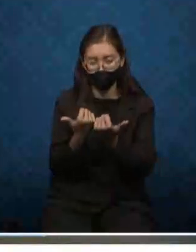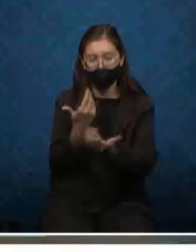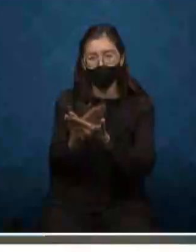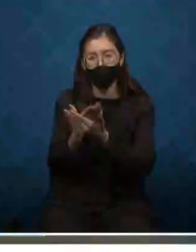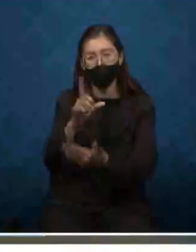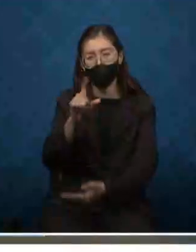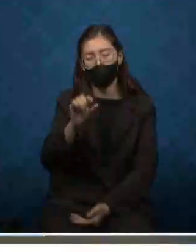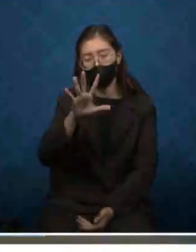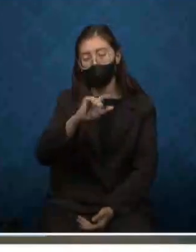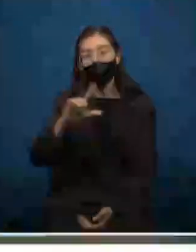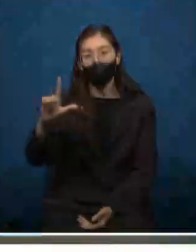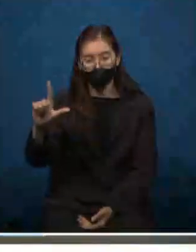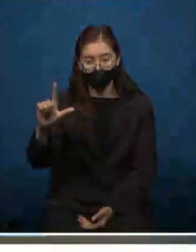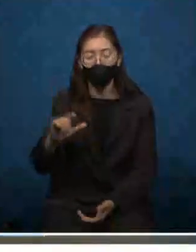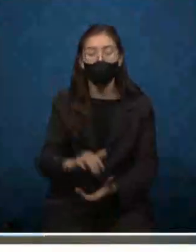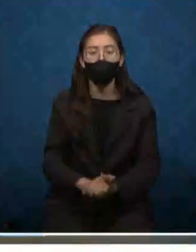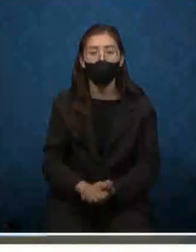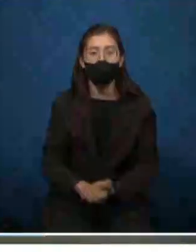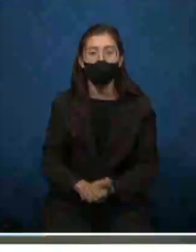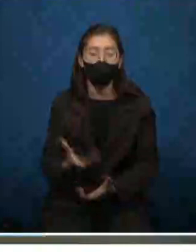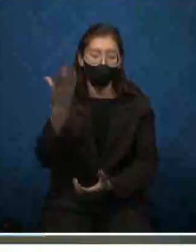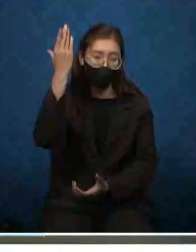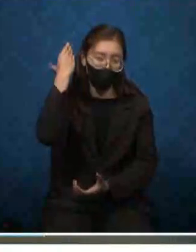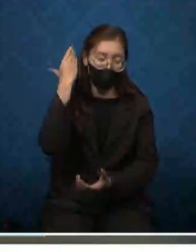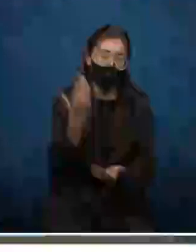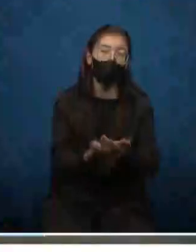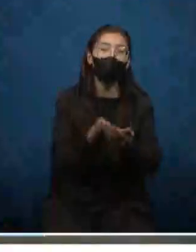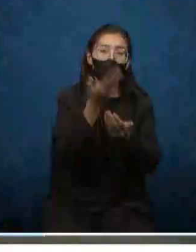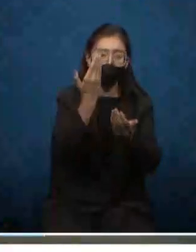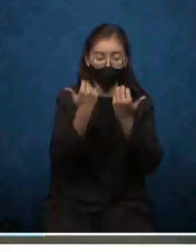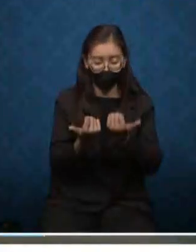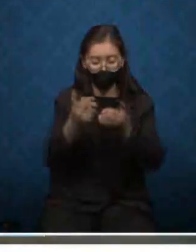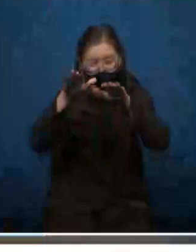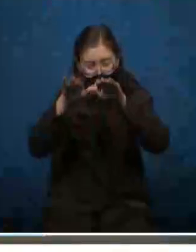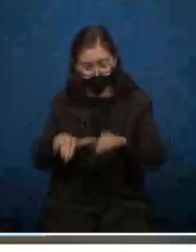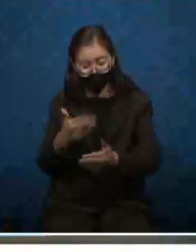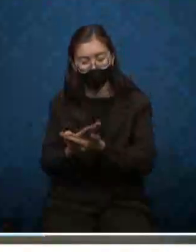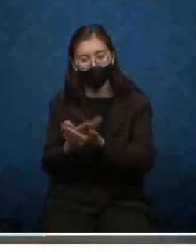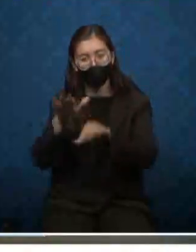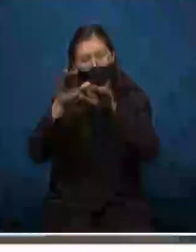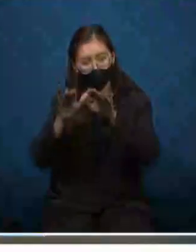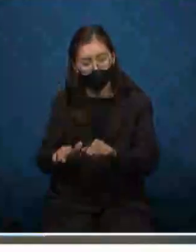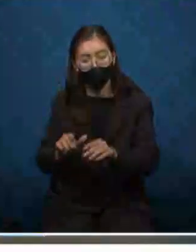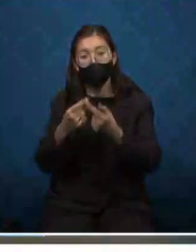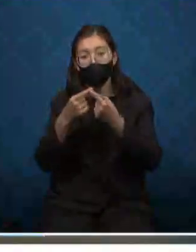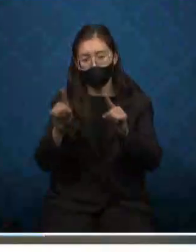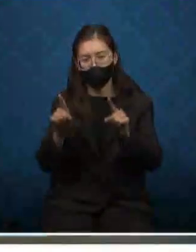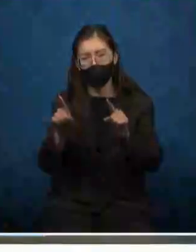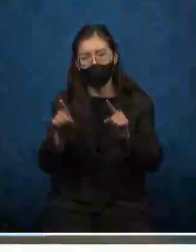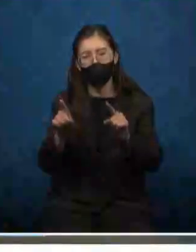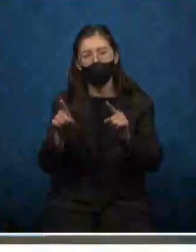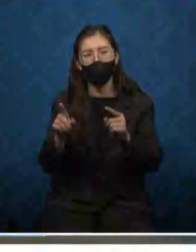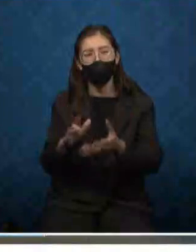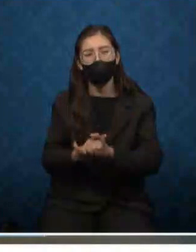ถึง 3-4 เทาตัวดังนี้ต้นทุนแงเมรฟาร์ถูอยแล้แต่ขอจำกัดของแงพรงงทานคือสร้าง